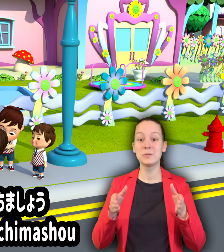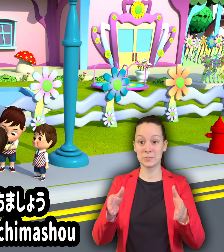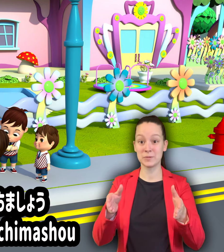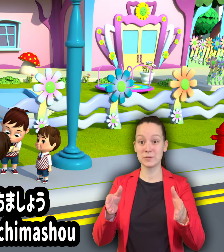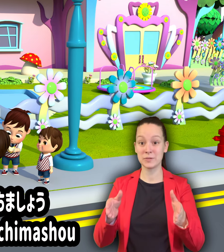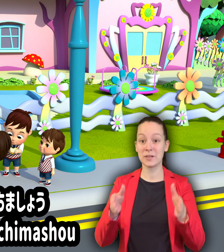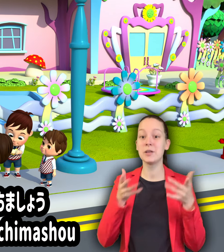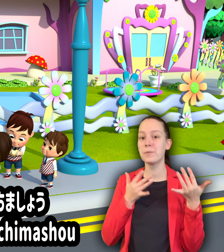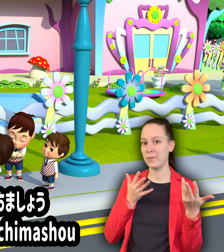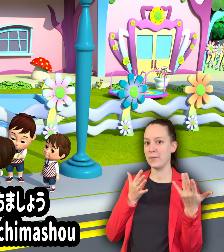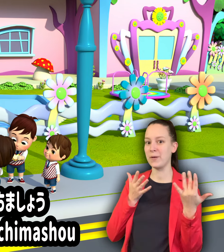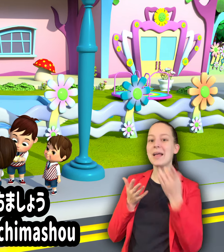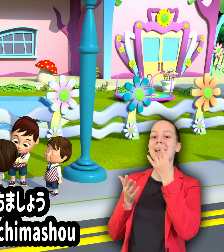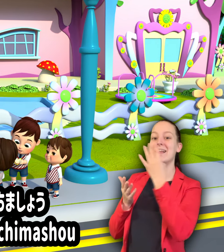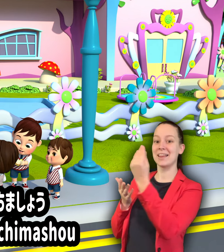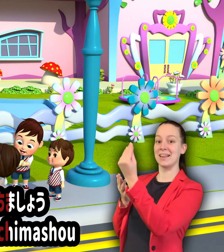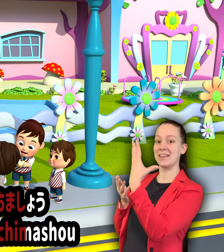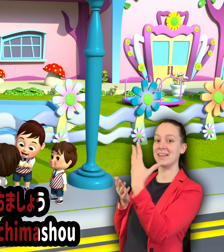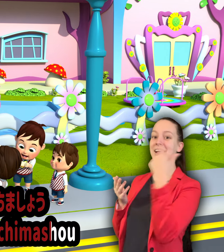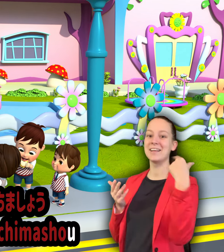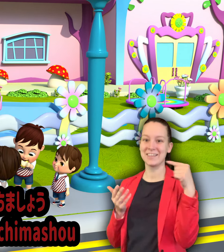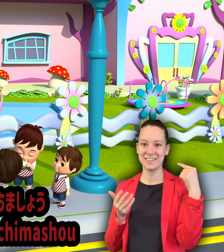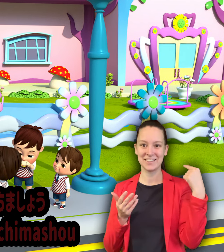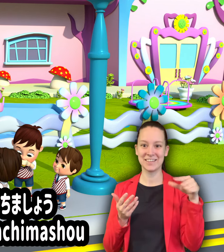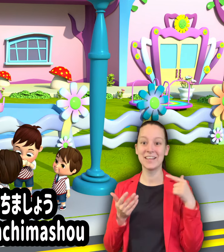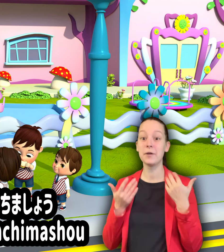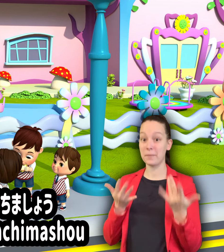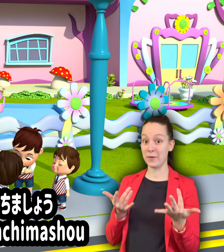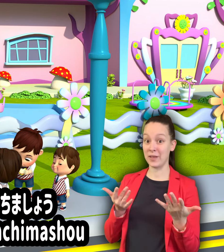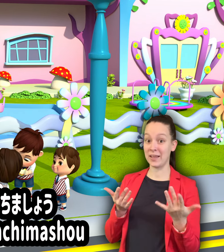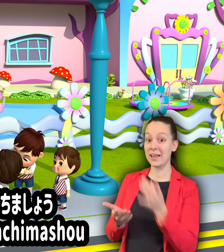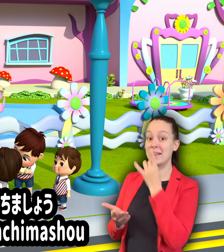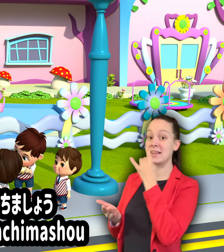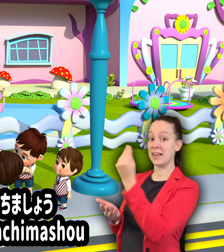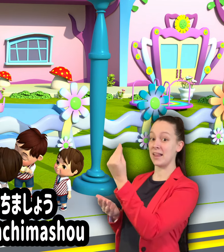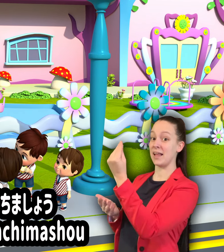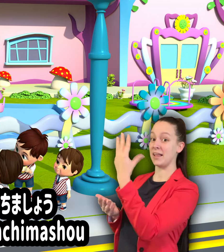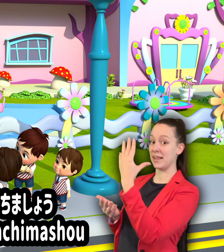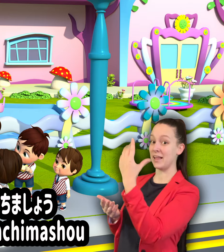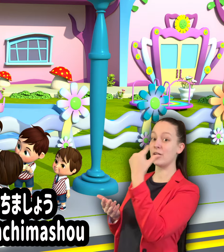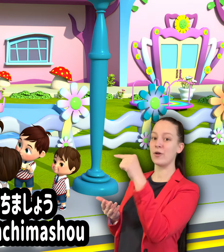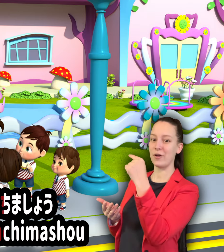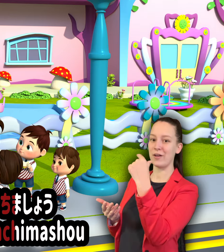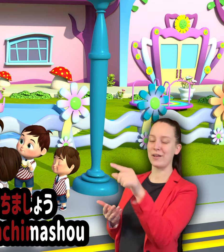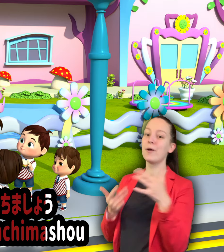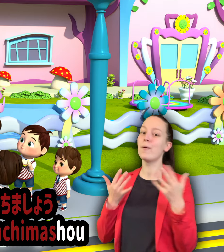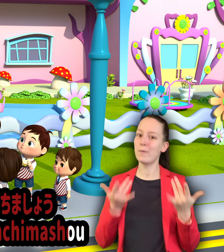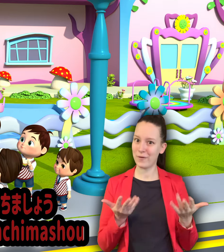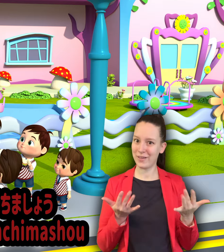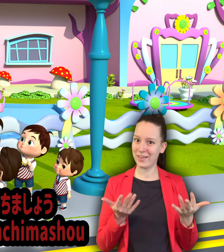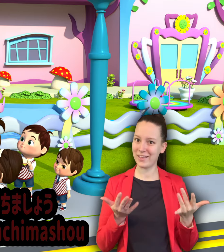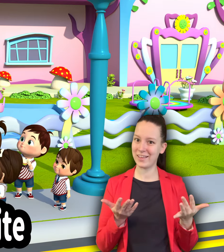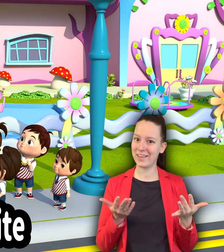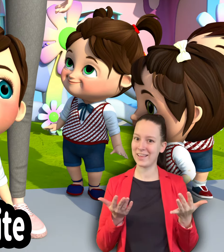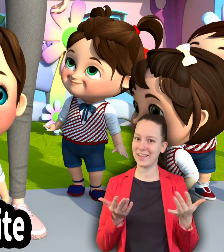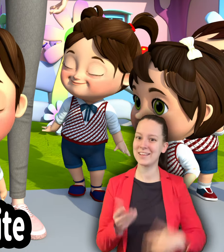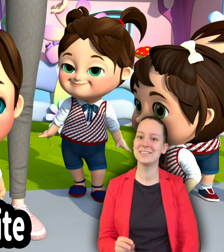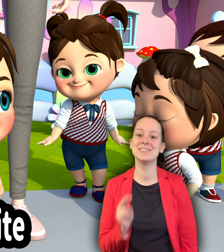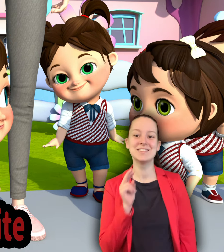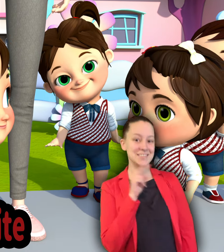ましょう信号青になるまで待ちましょう信号青になるまで待ち